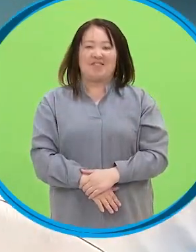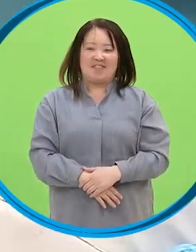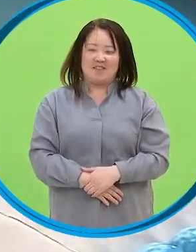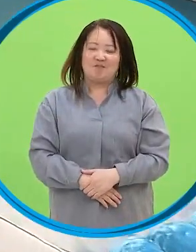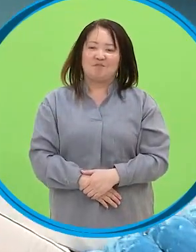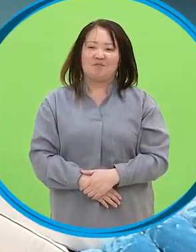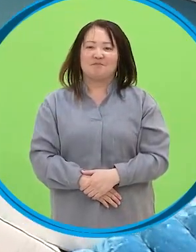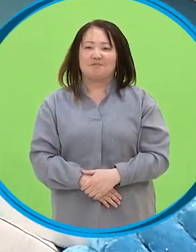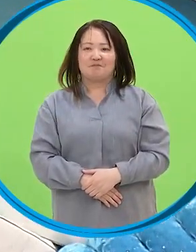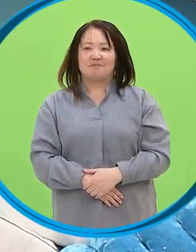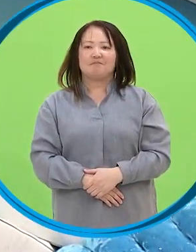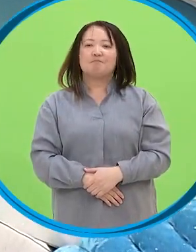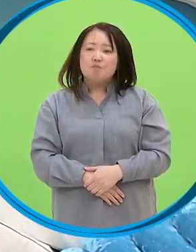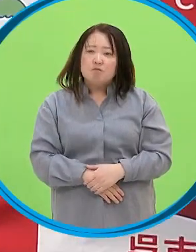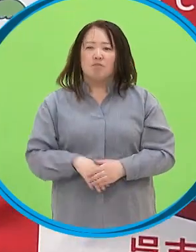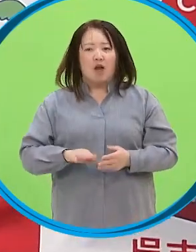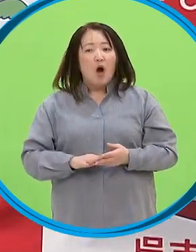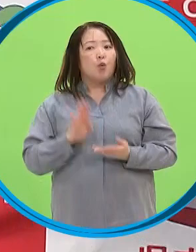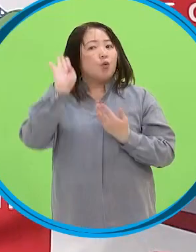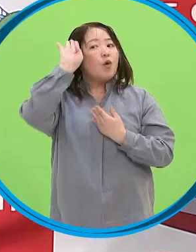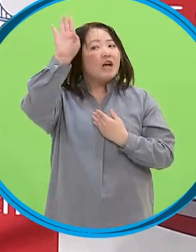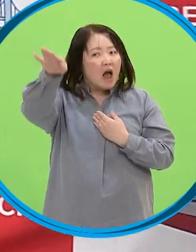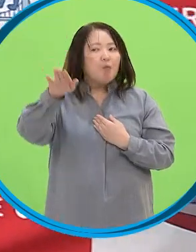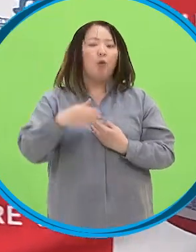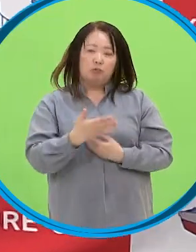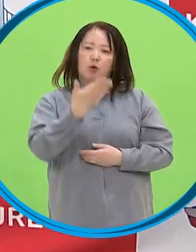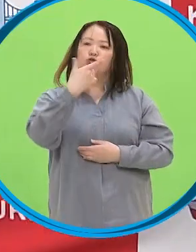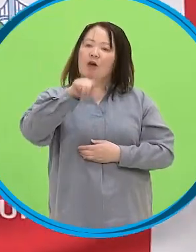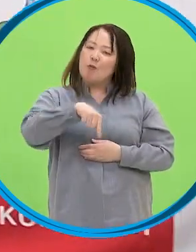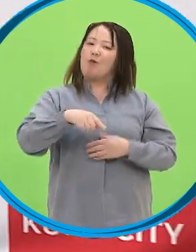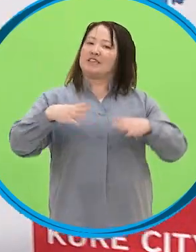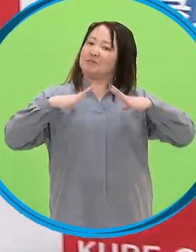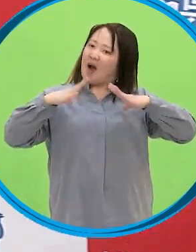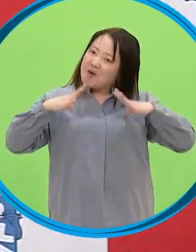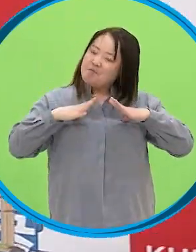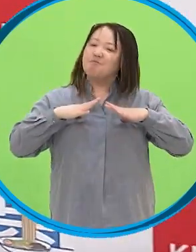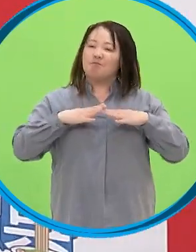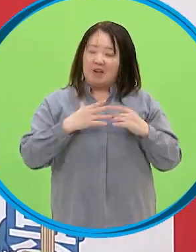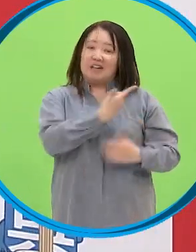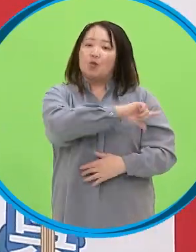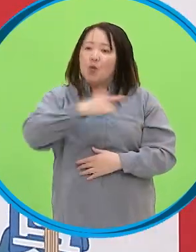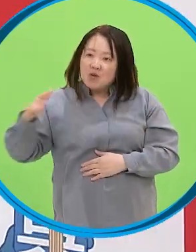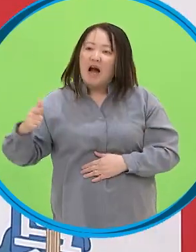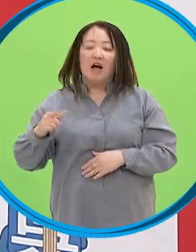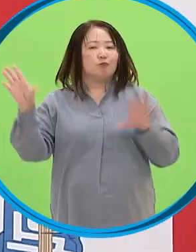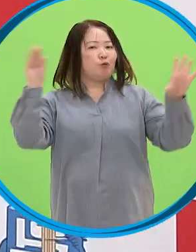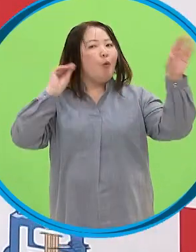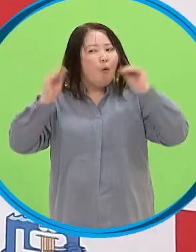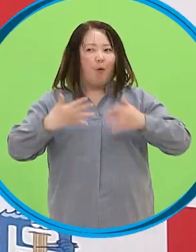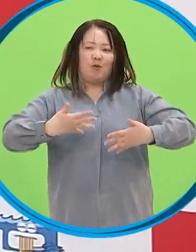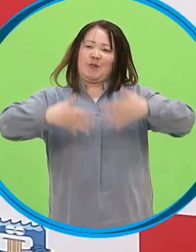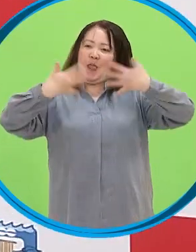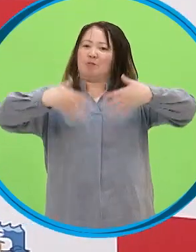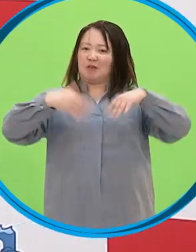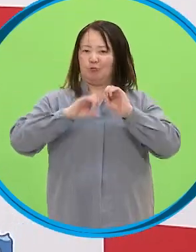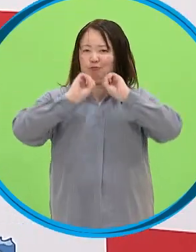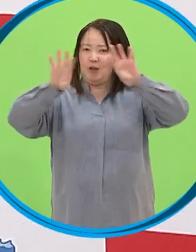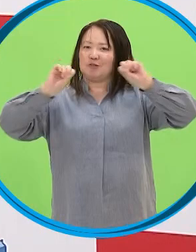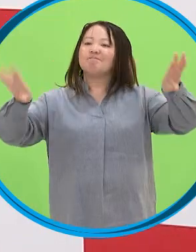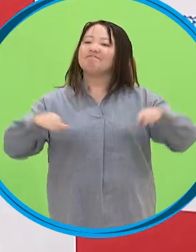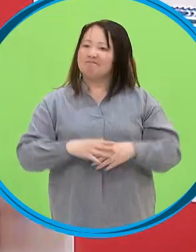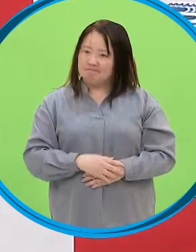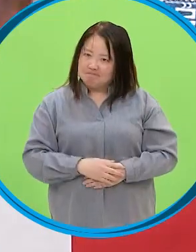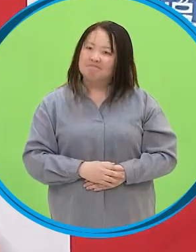さすが呉市じゃね。これからも呉市の自慢のところ、いろんな情報をお伝えしてまいります